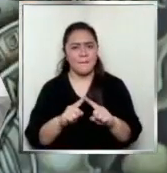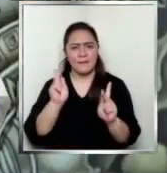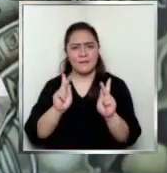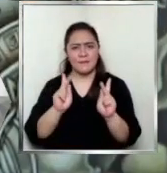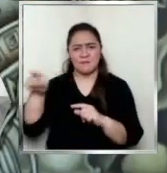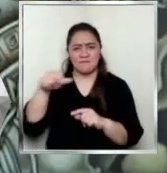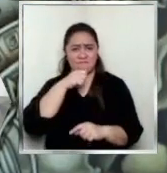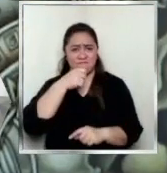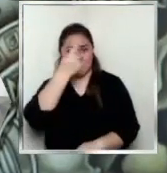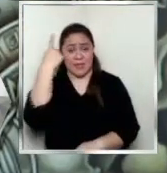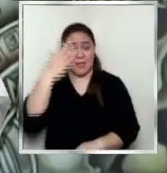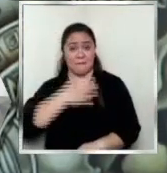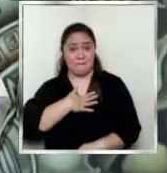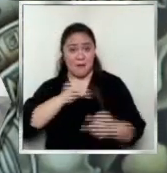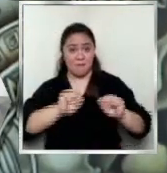time, no?